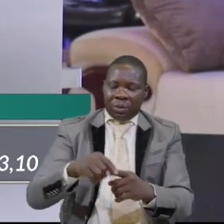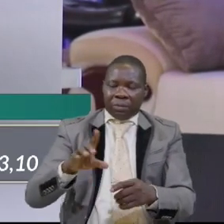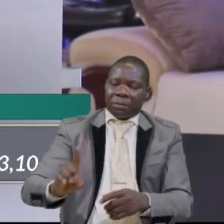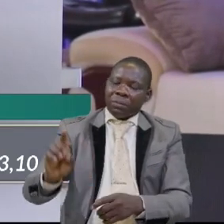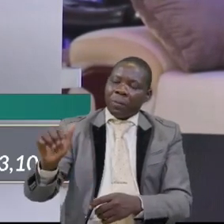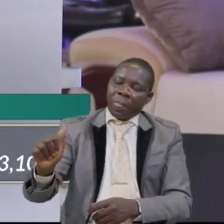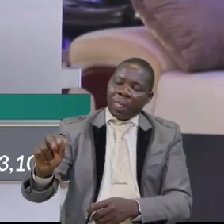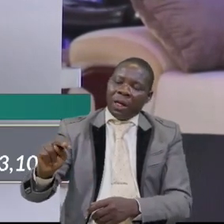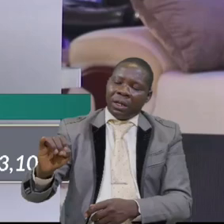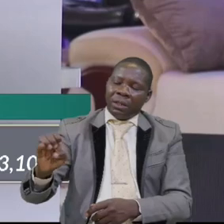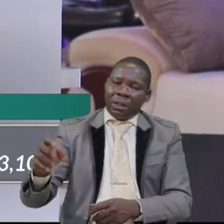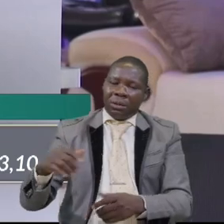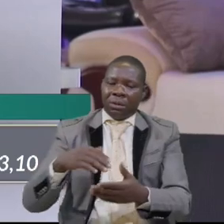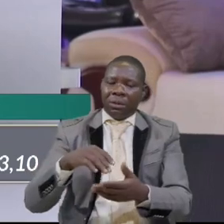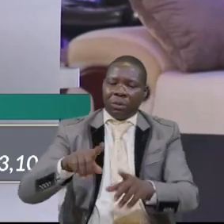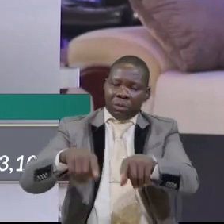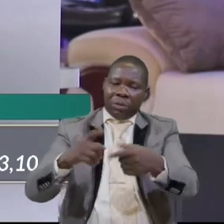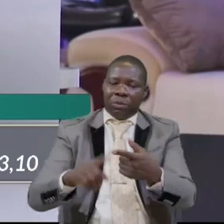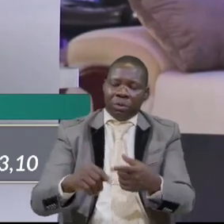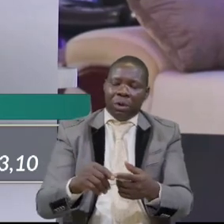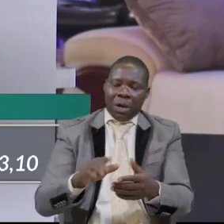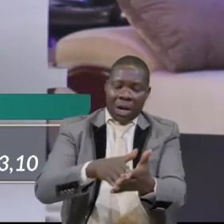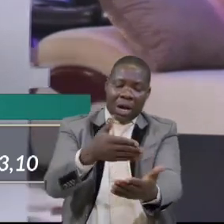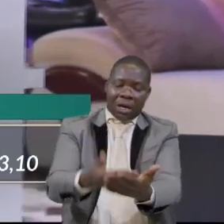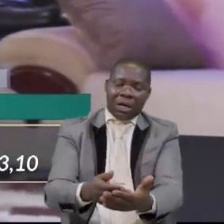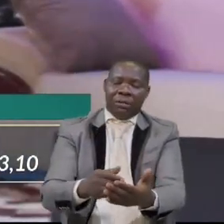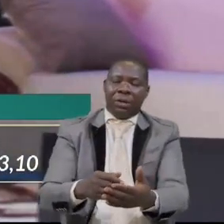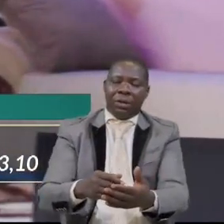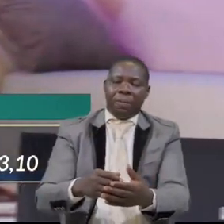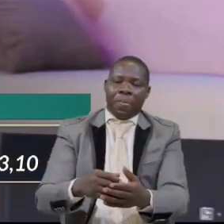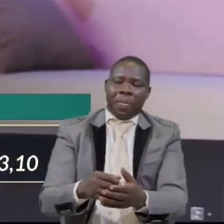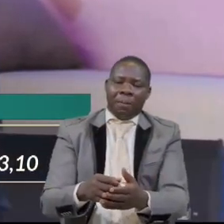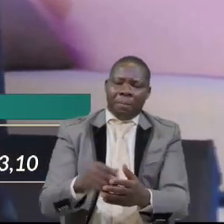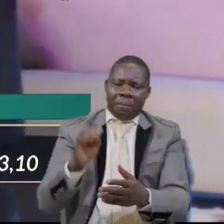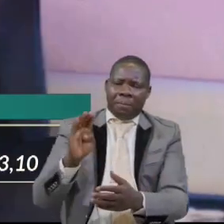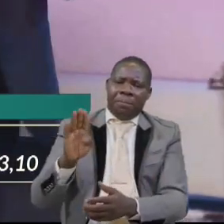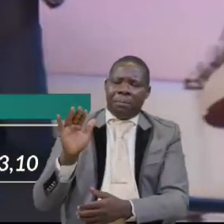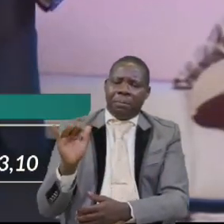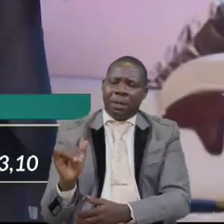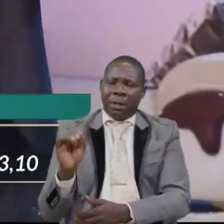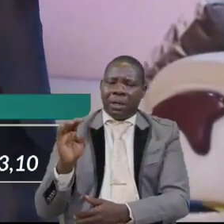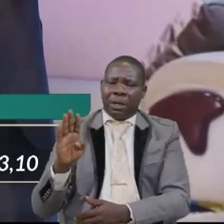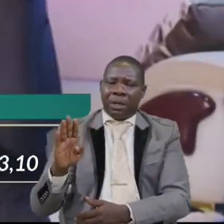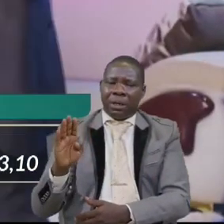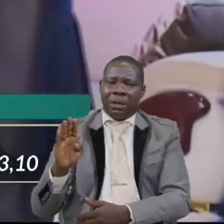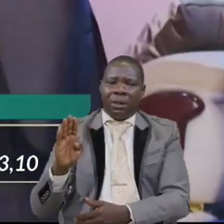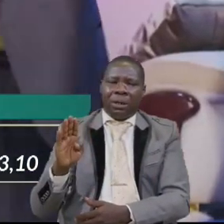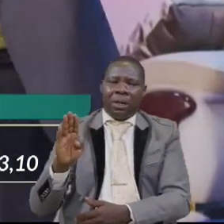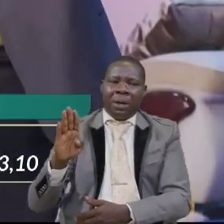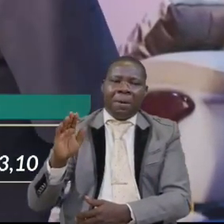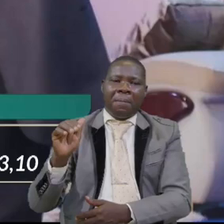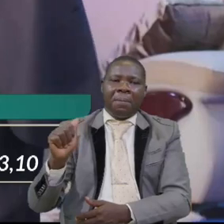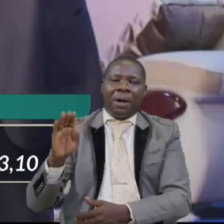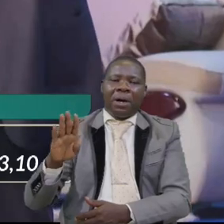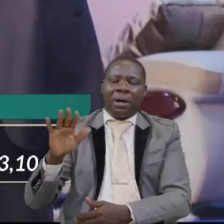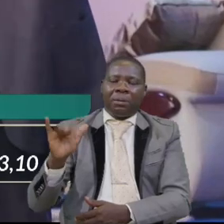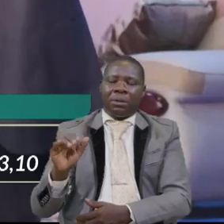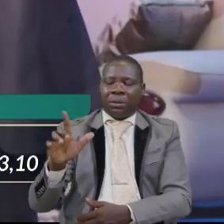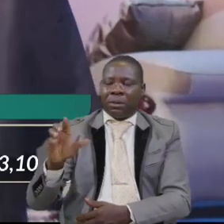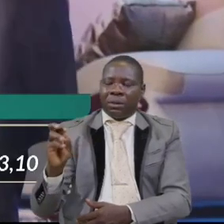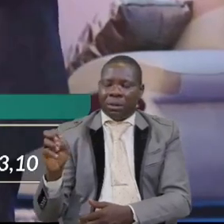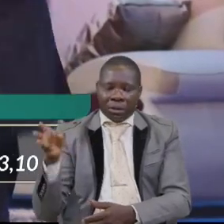en disons, entre 16, 17 ou 18 ans. Maintenant, dans la captivité babylonienne, les gens